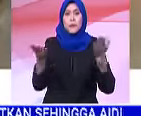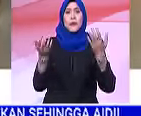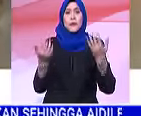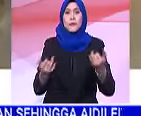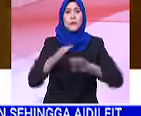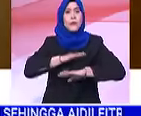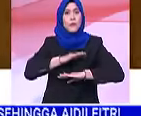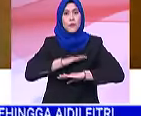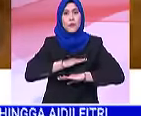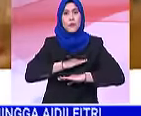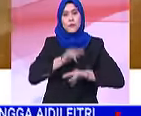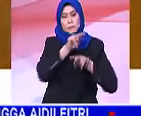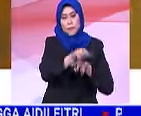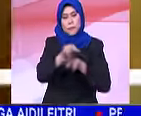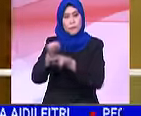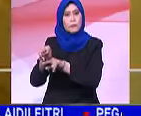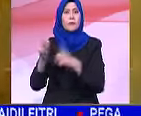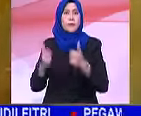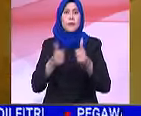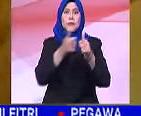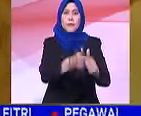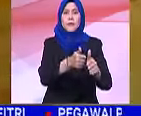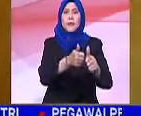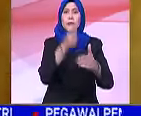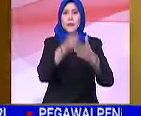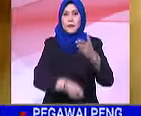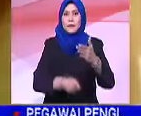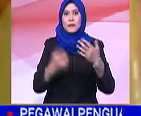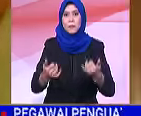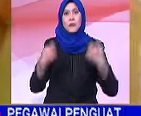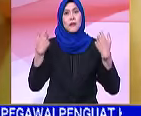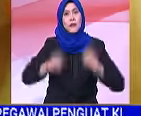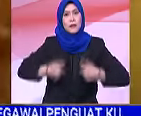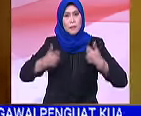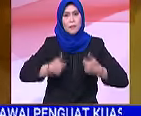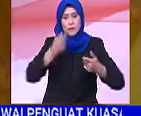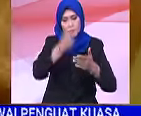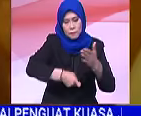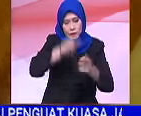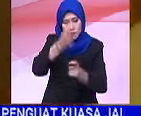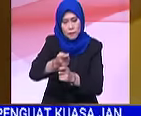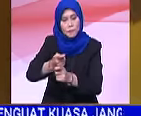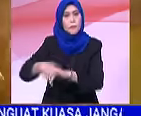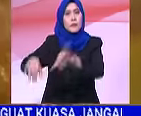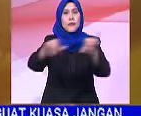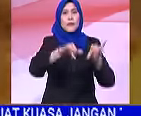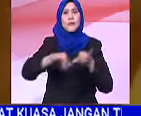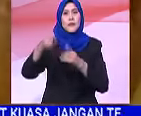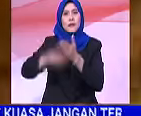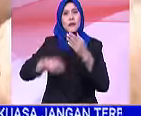beliau berpuas hati dengan tahap pematuhan peniaga. Skim harga maksimum musim perayaan telah menetapkan harga ayam standard